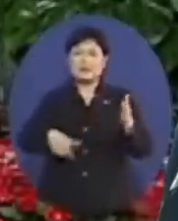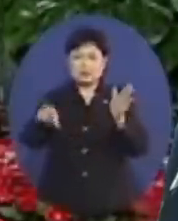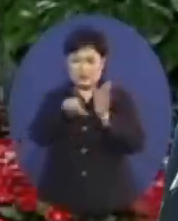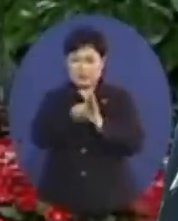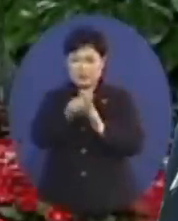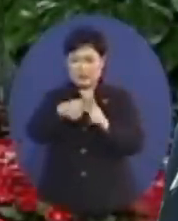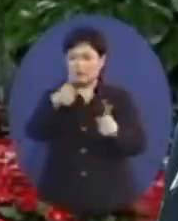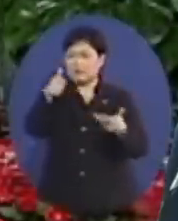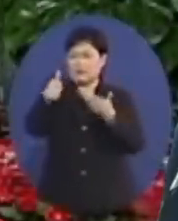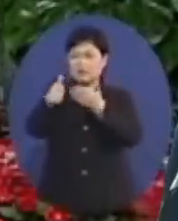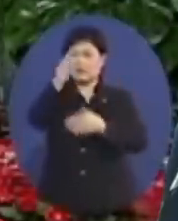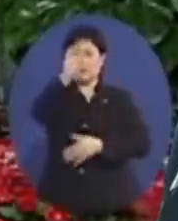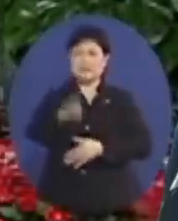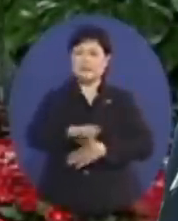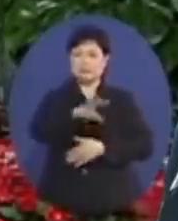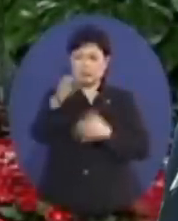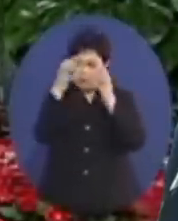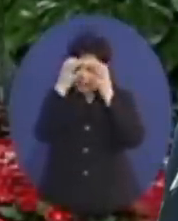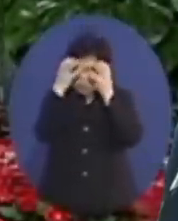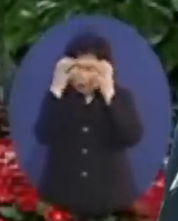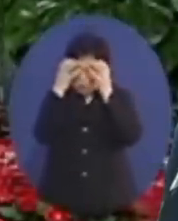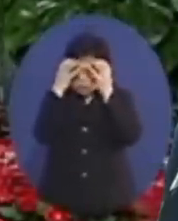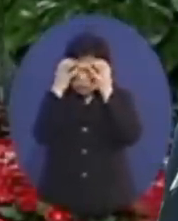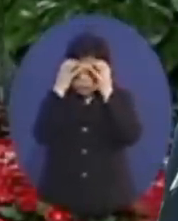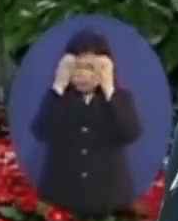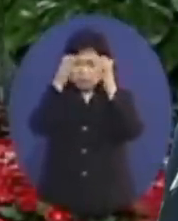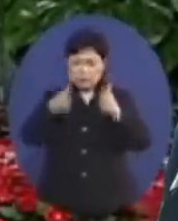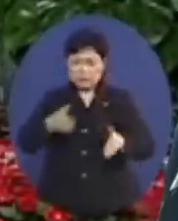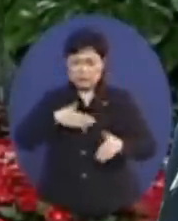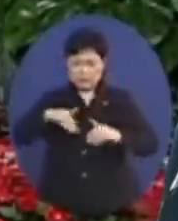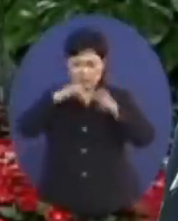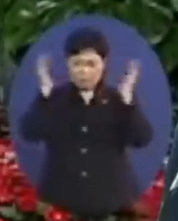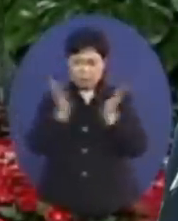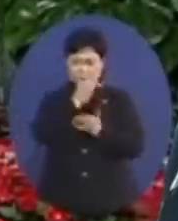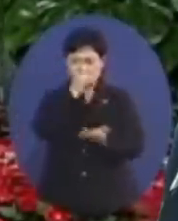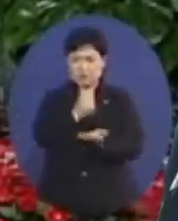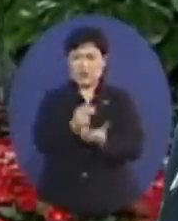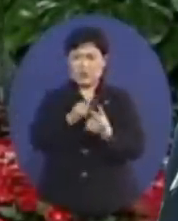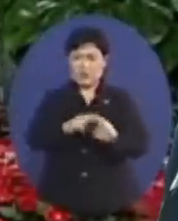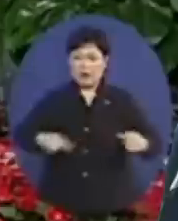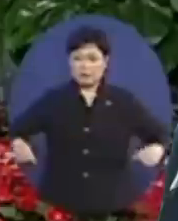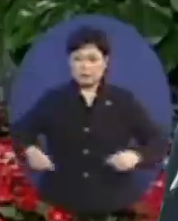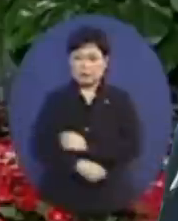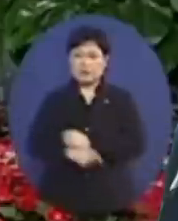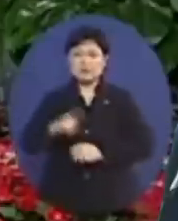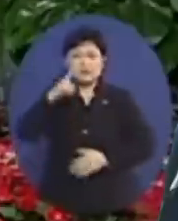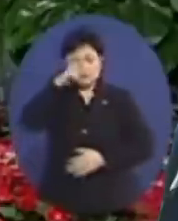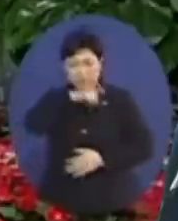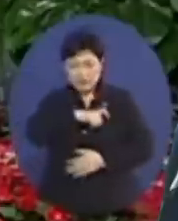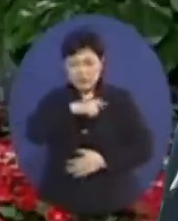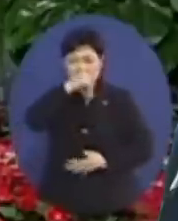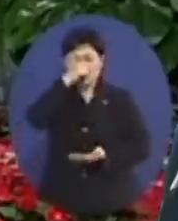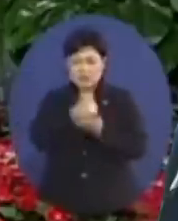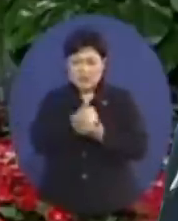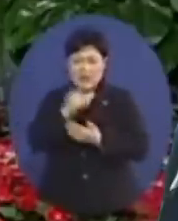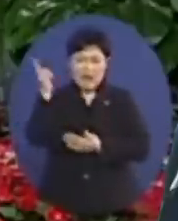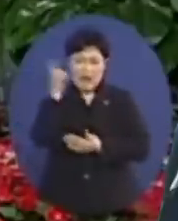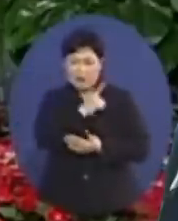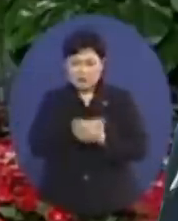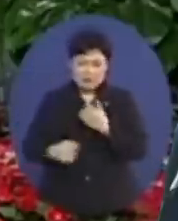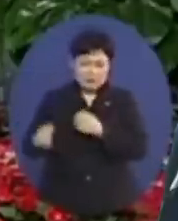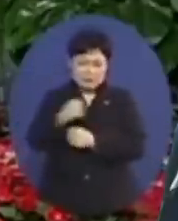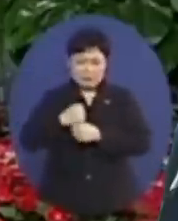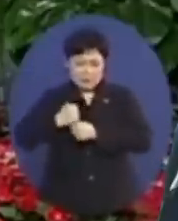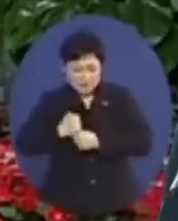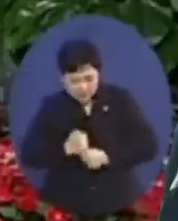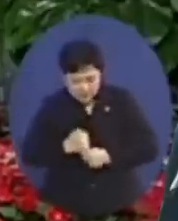예수님이 십자가에서 고통을 통하여서 내 모든 죄와 불의와 추악과 저주를 짊어지고 갔다는 것을 깨달아